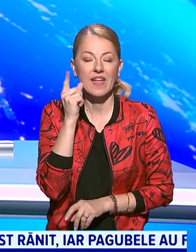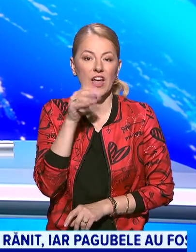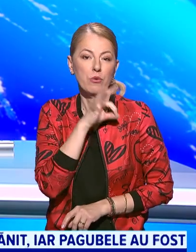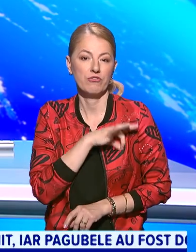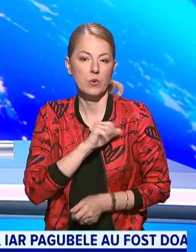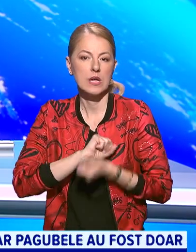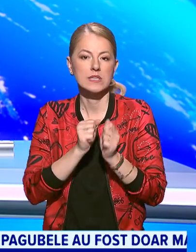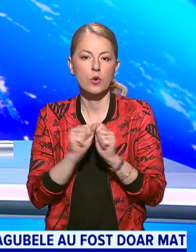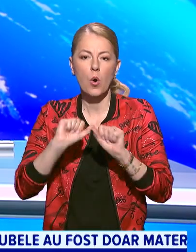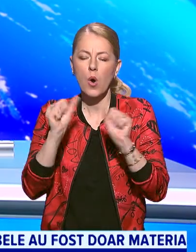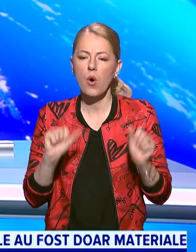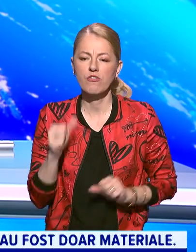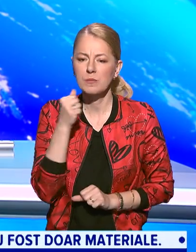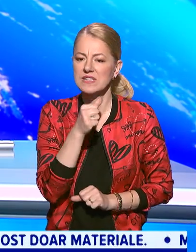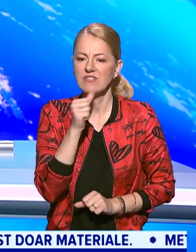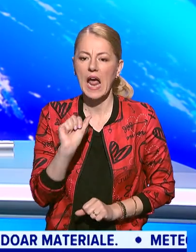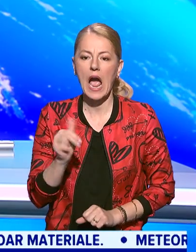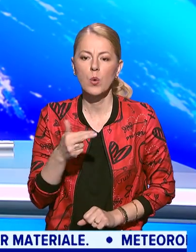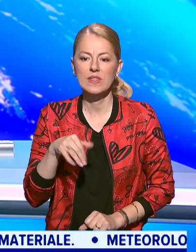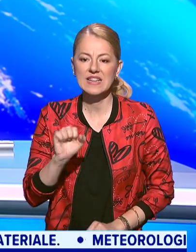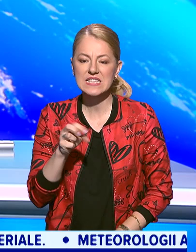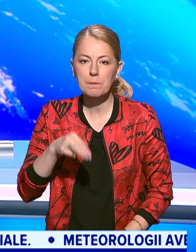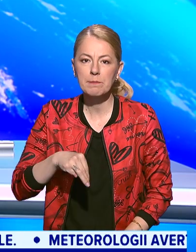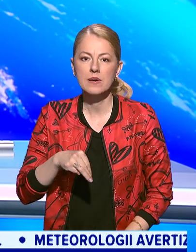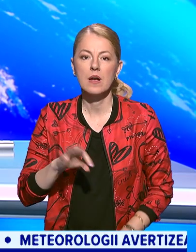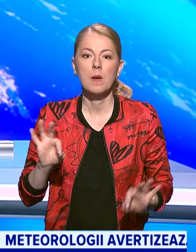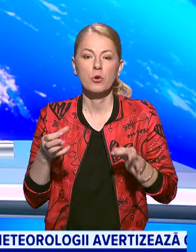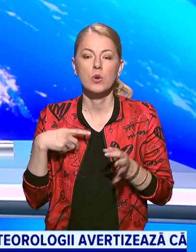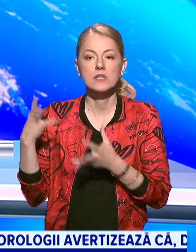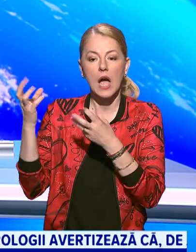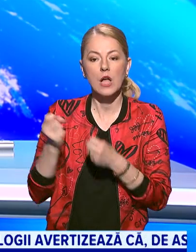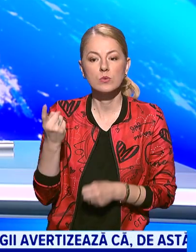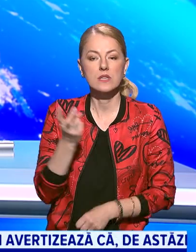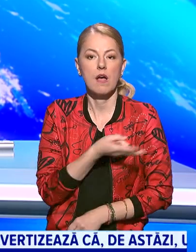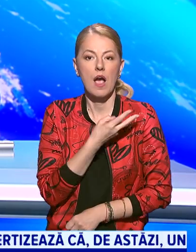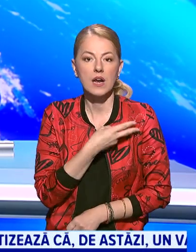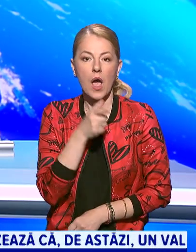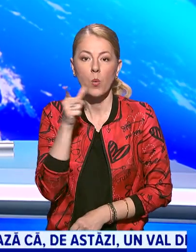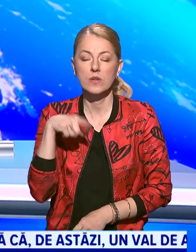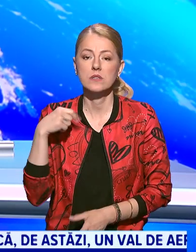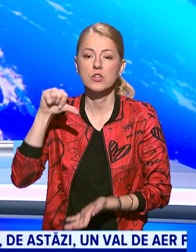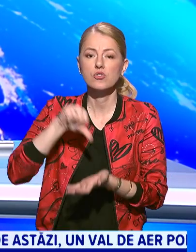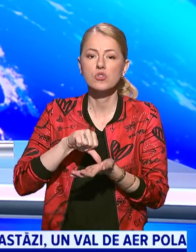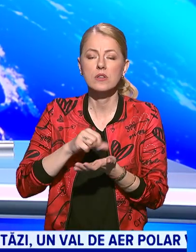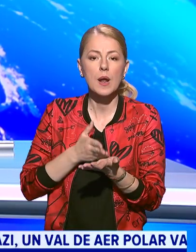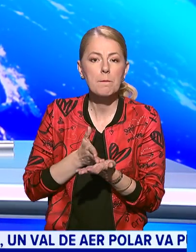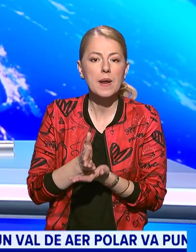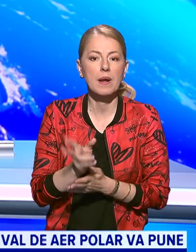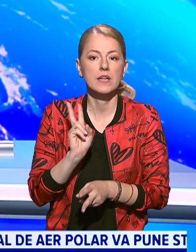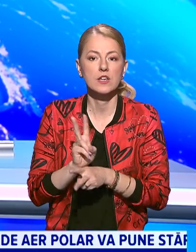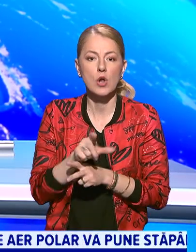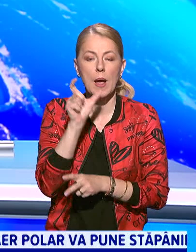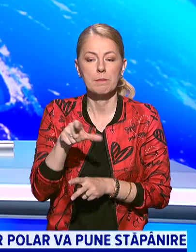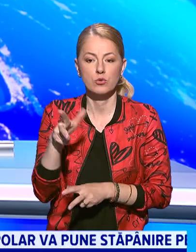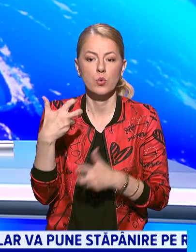unui tată al cărui fiu se luptă cu o formă severă de autism. Modelul este importat din Marea Britanie, unde se află centre performante